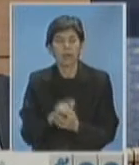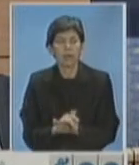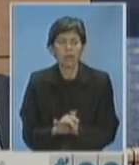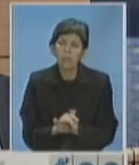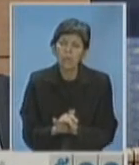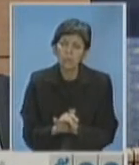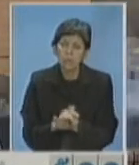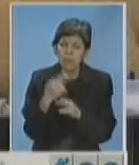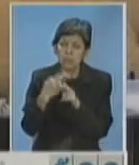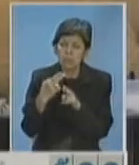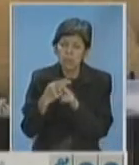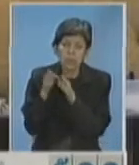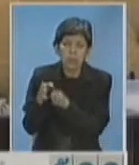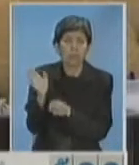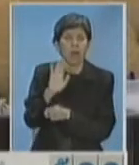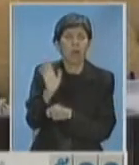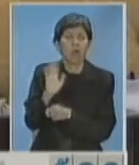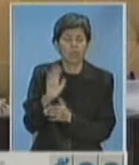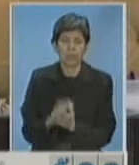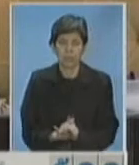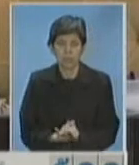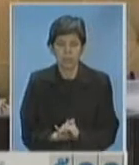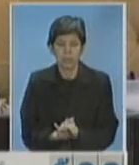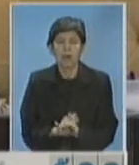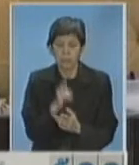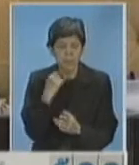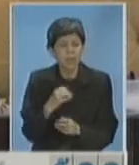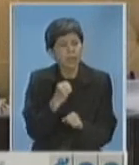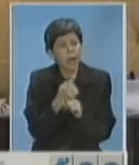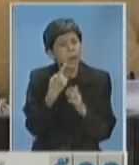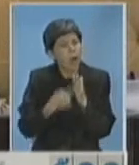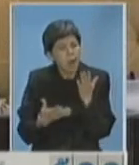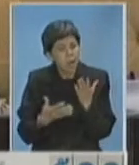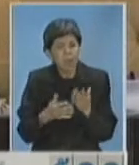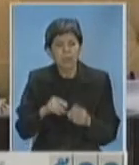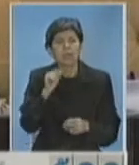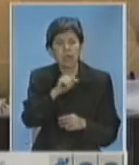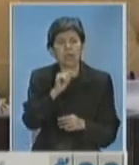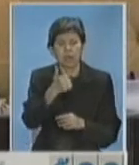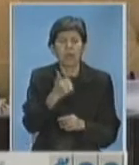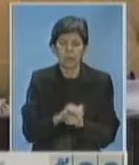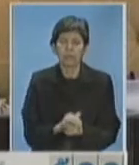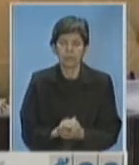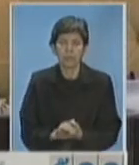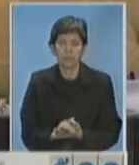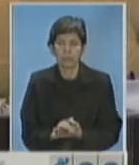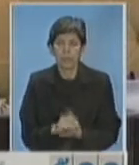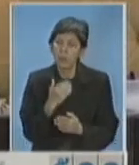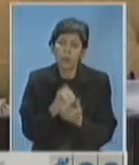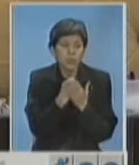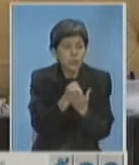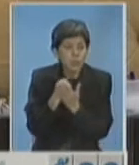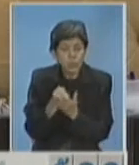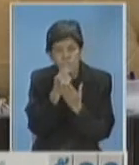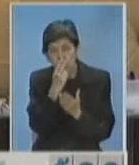จะไประบุบุคคลภายนอกเลยครับเอาว่ามันมีอะไรท่านก็ไปว่ากันทีเดียวลมเก่งไปว่าช่วยกันดูแล